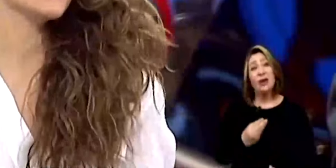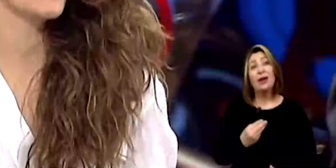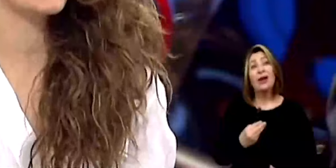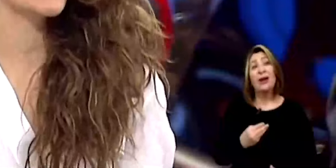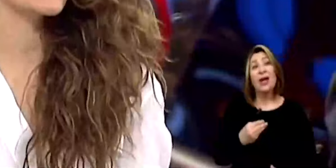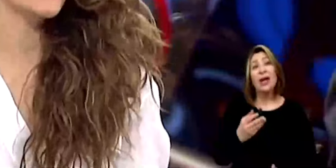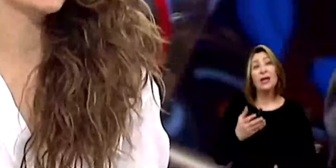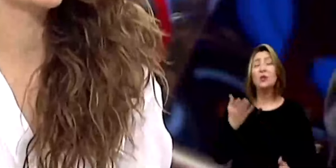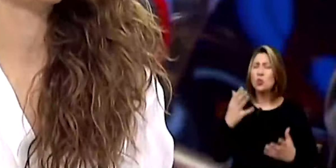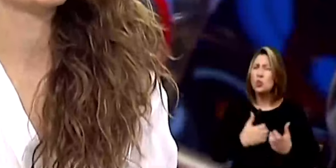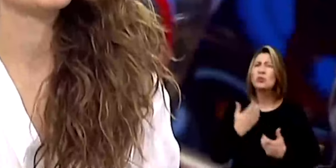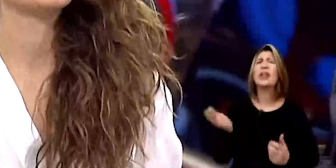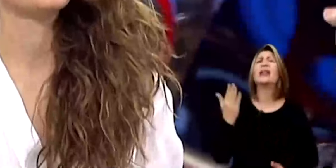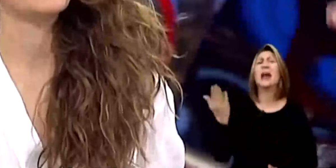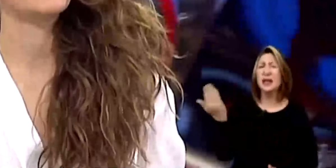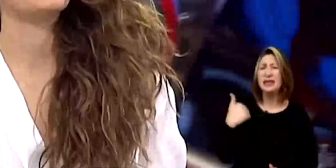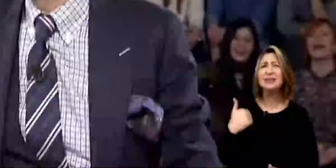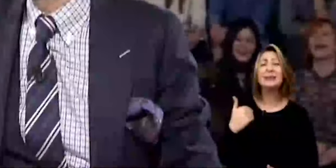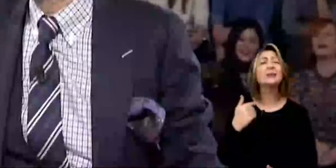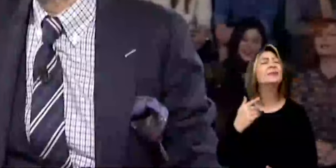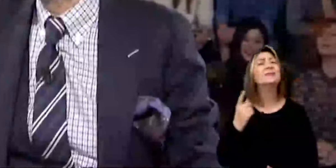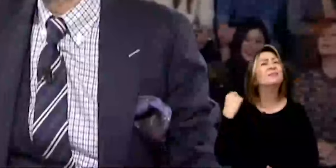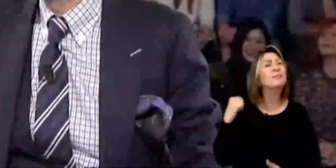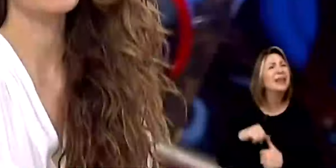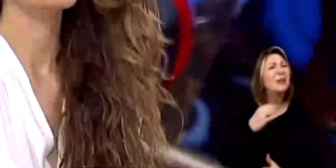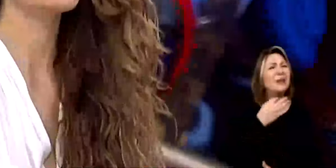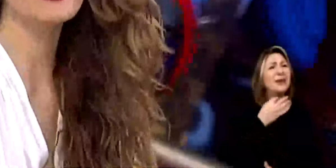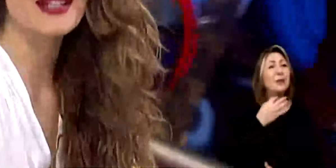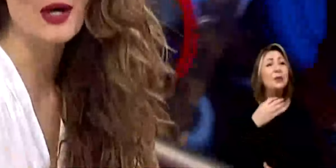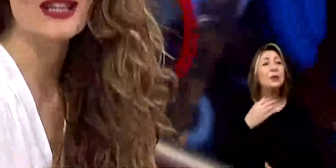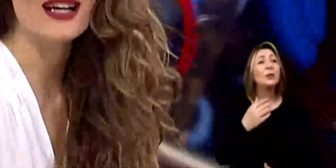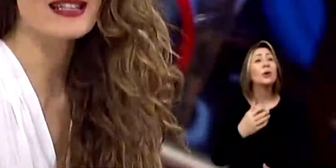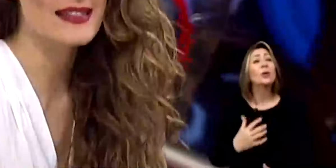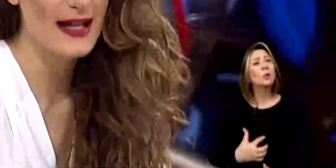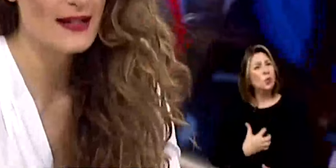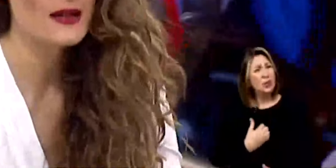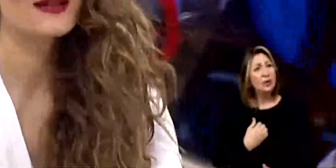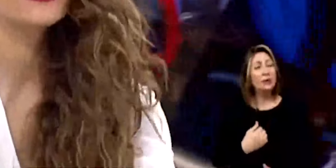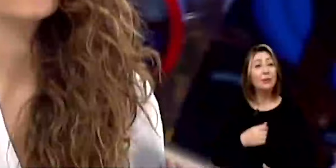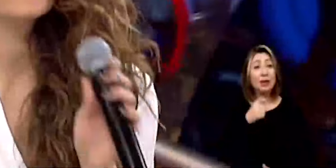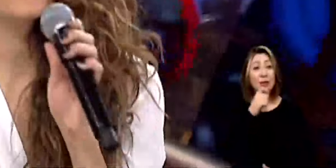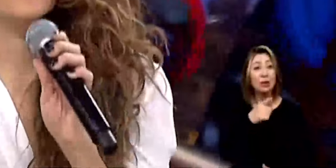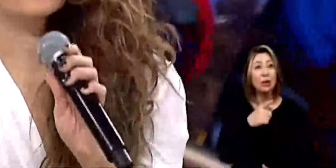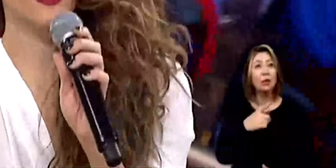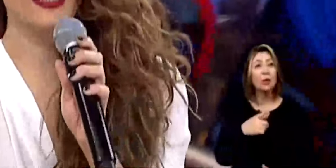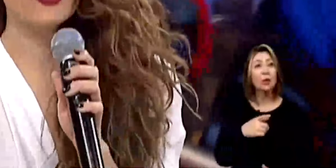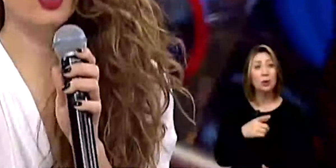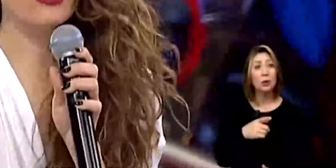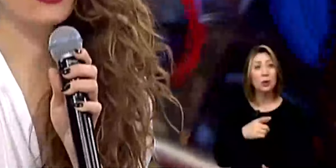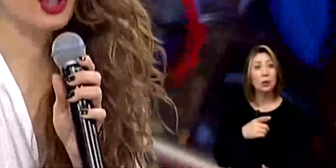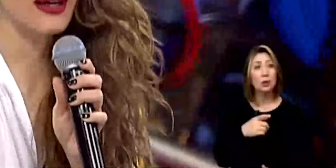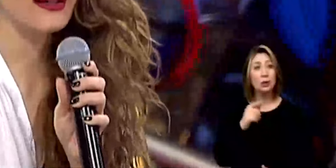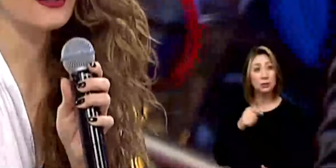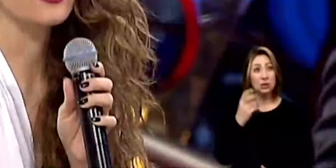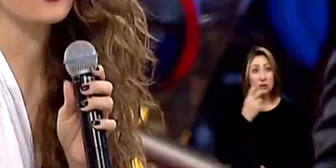yolla, isterse dönsün sonra salla derim. Biraz söyler misiniz onu? Üzeni yolla, isterse... Hayır, hayır, mikrofona. Sallayı mı